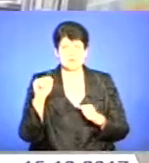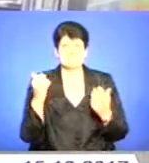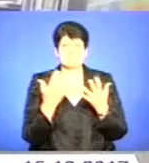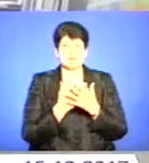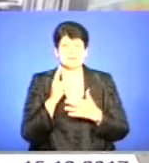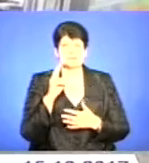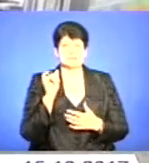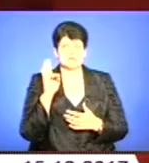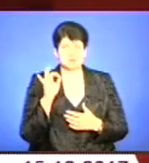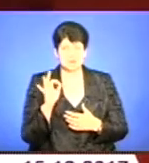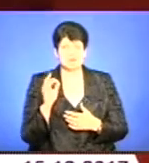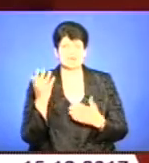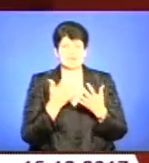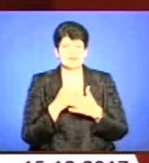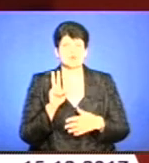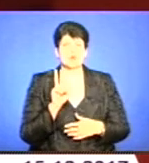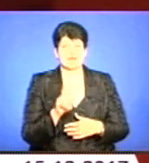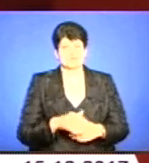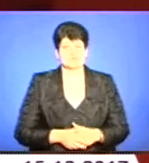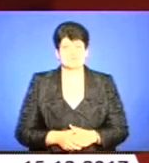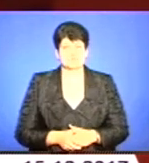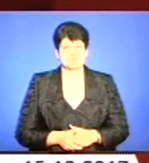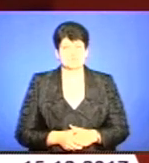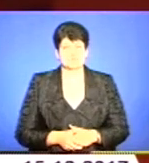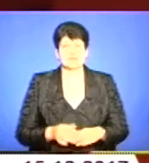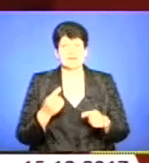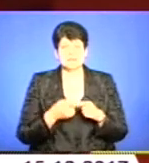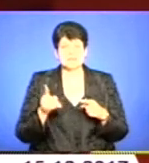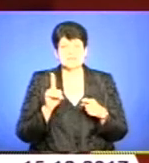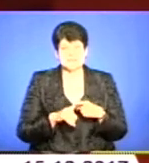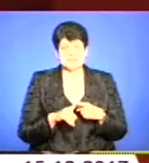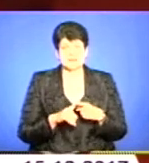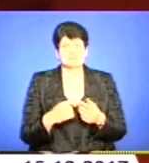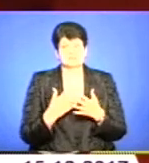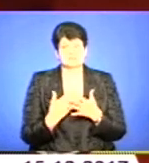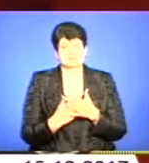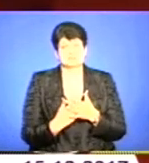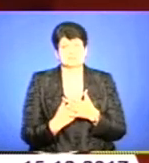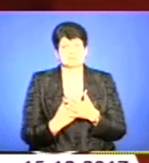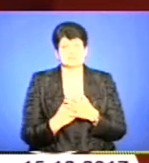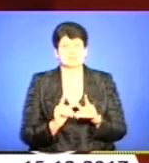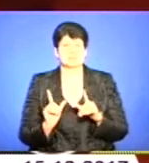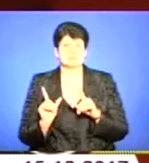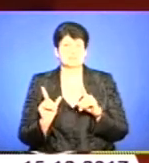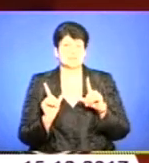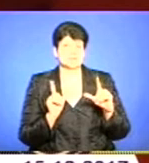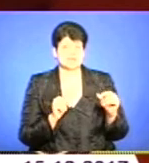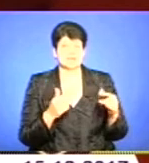і кінотролейбус. Що таке кінотролейбус? Це такий собі умовно пересувний